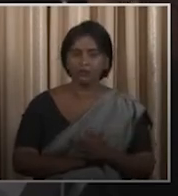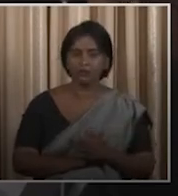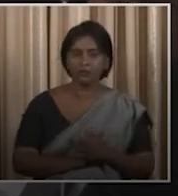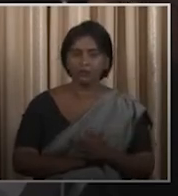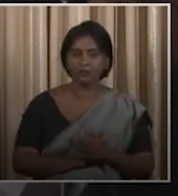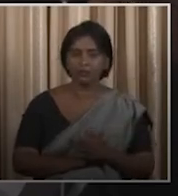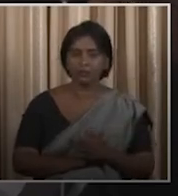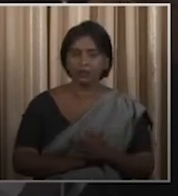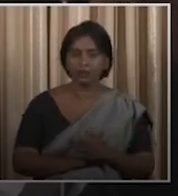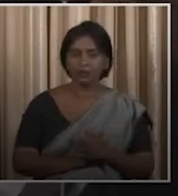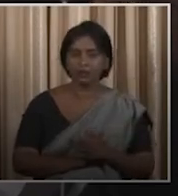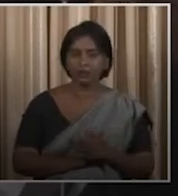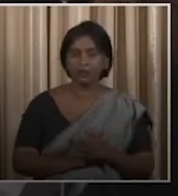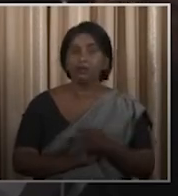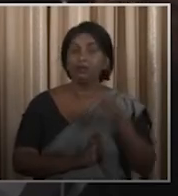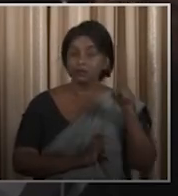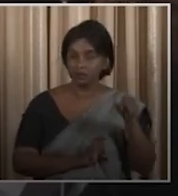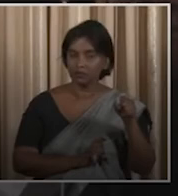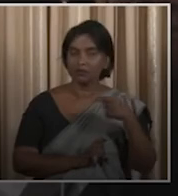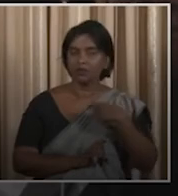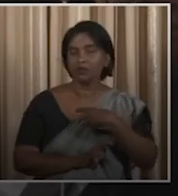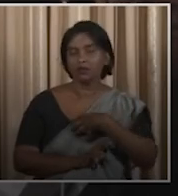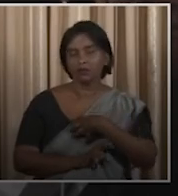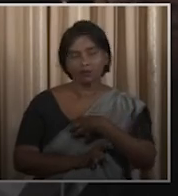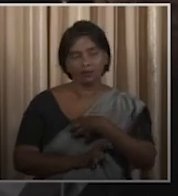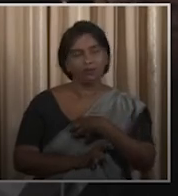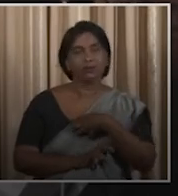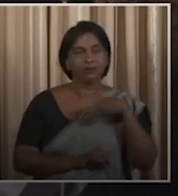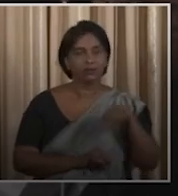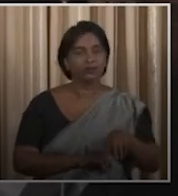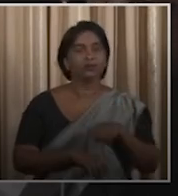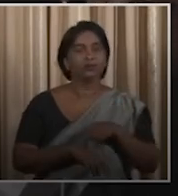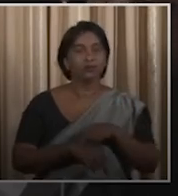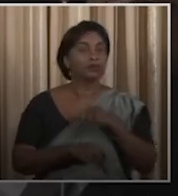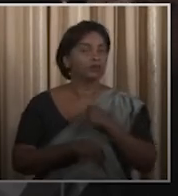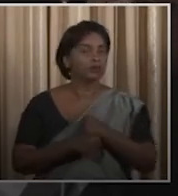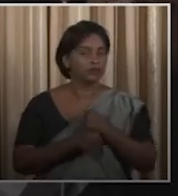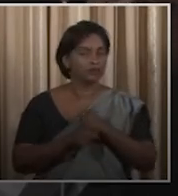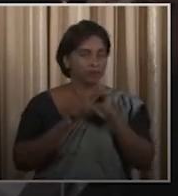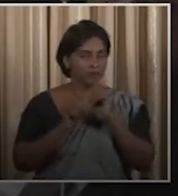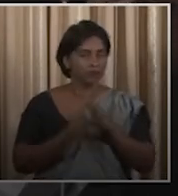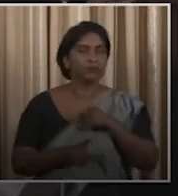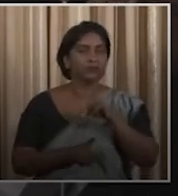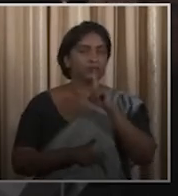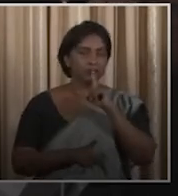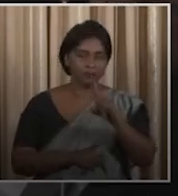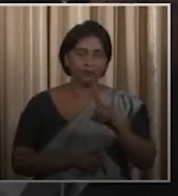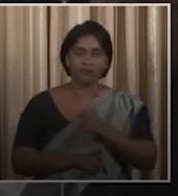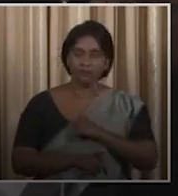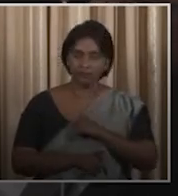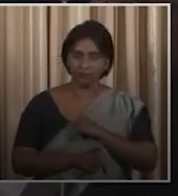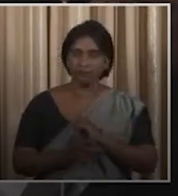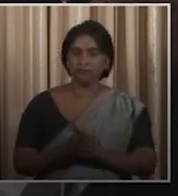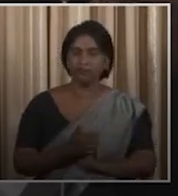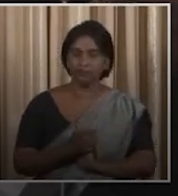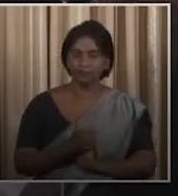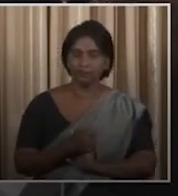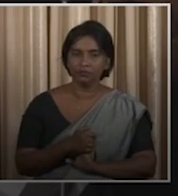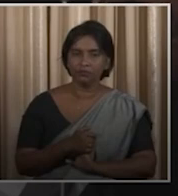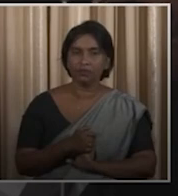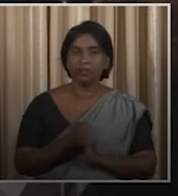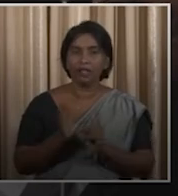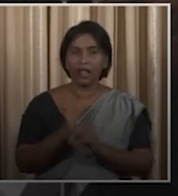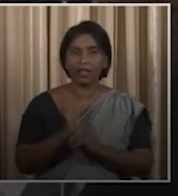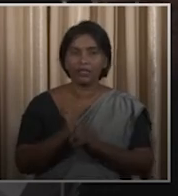වියෝ වී තිබෙනවා ඒ නිසා ඒක ඒ ශෝකය අපි මේ අවස්ථාවේ රජය වෙනුවෙන් සටහන් කරන්න කැමතියි ඒ ලෙස්ටර්